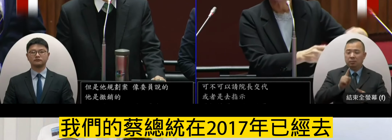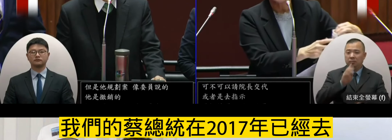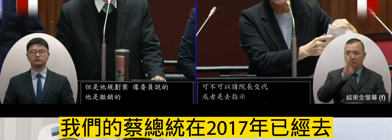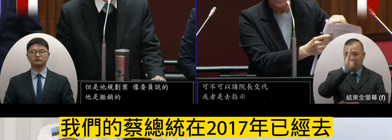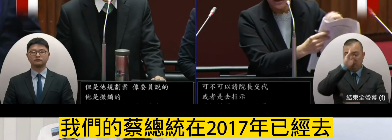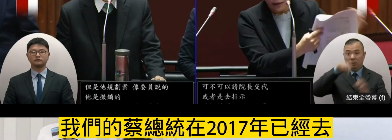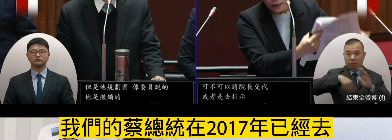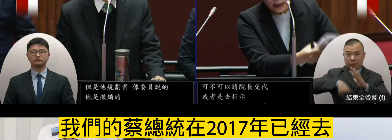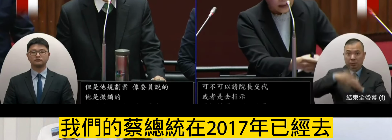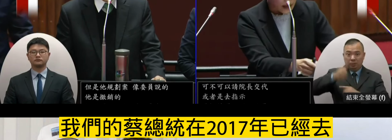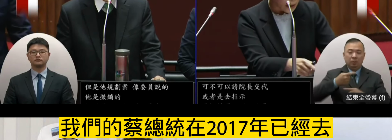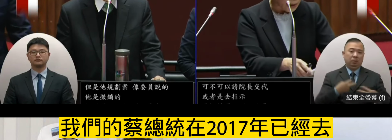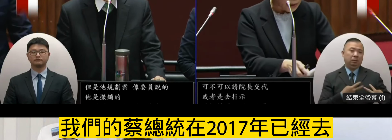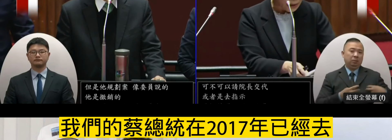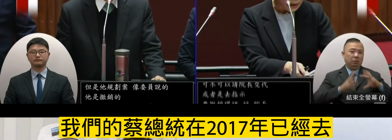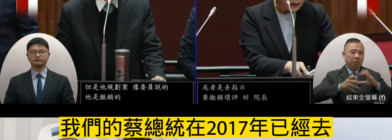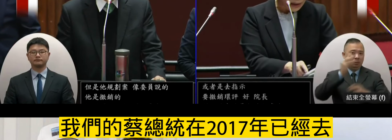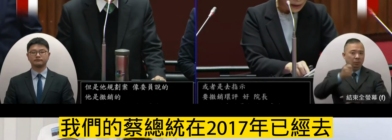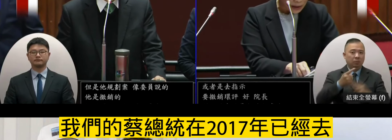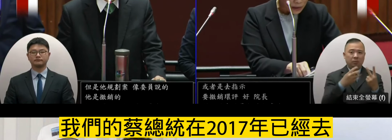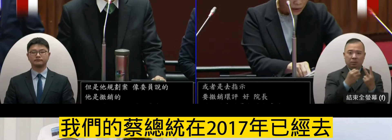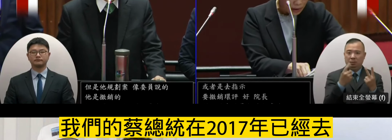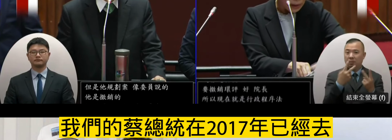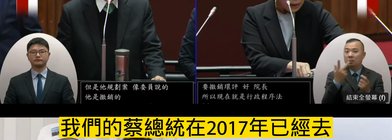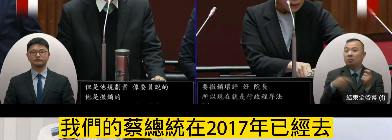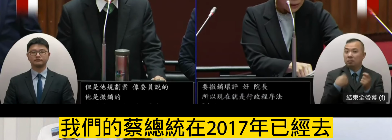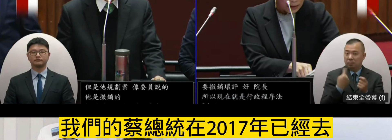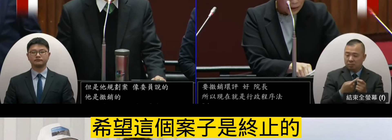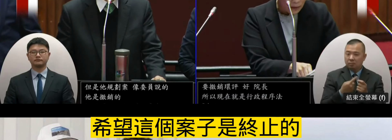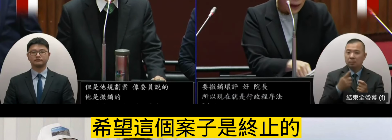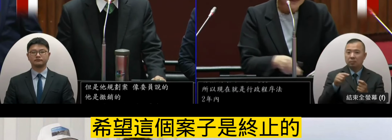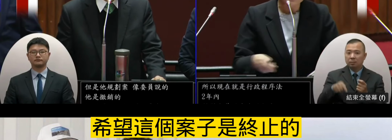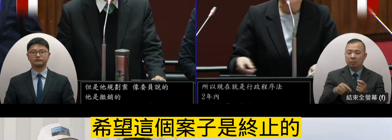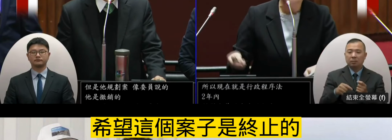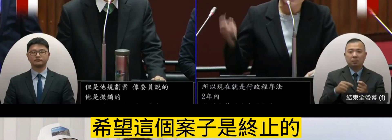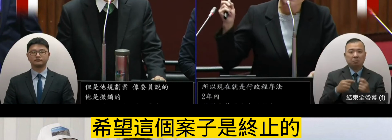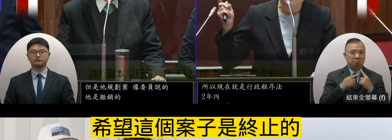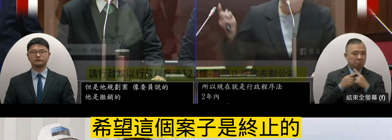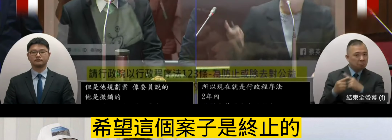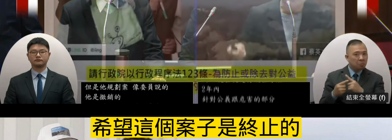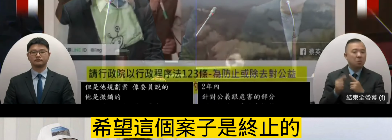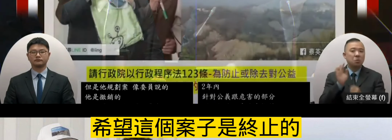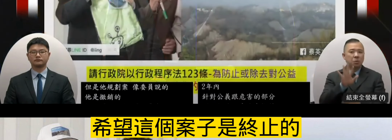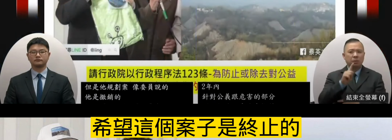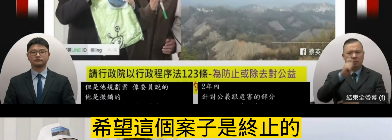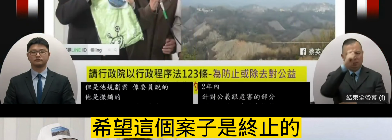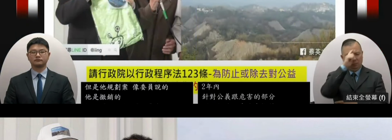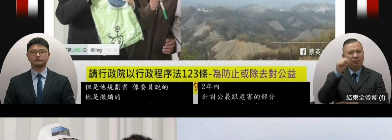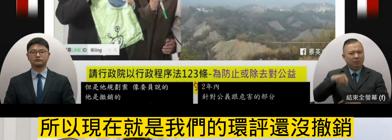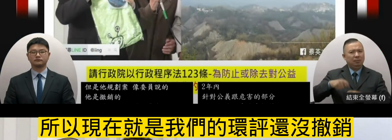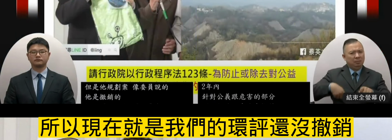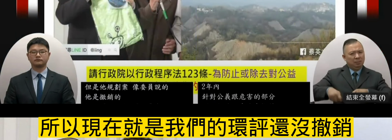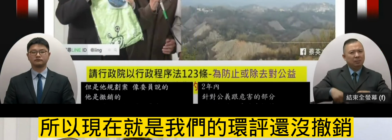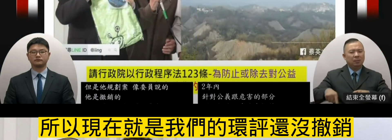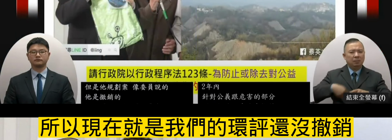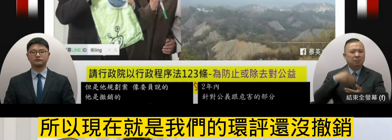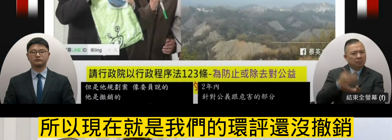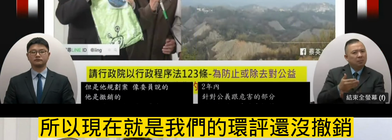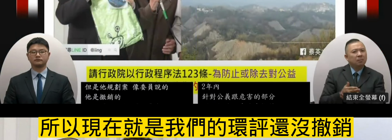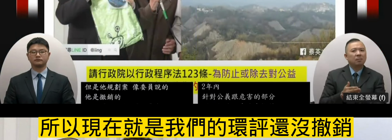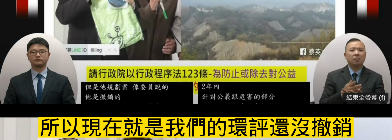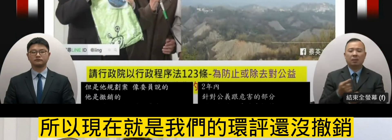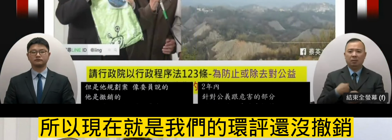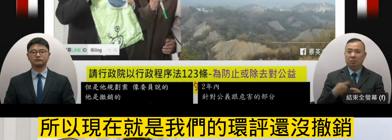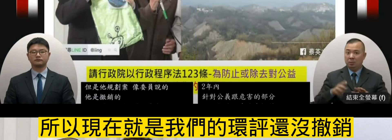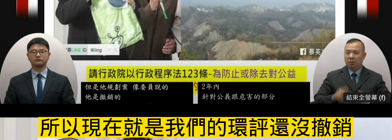我们的蔡总统在2017年已经去是希望这个案子是终止的，所以现在就是我